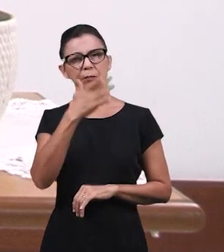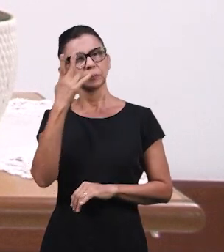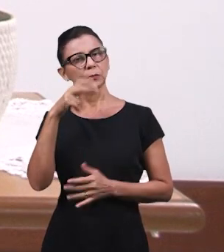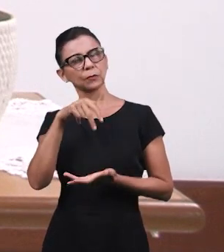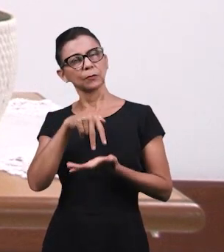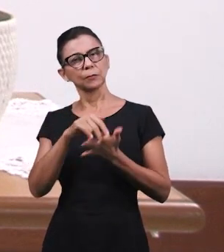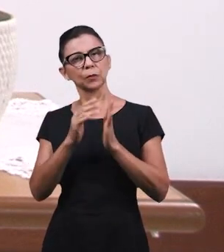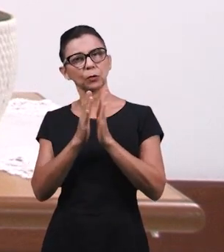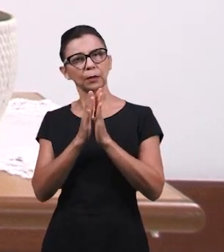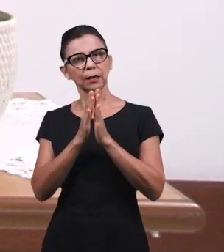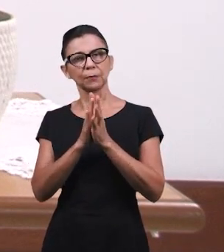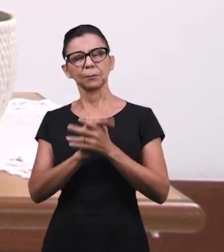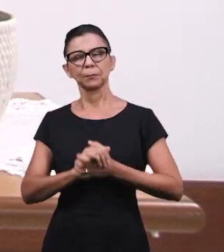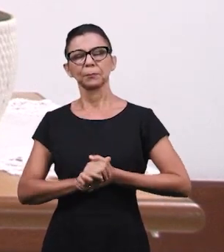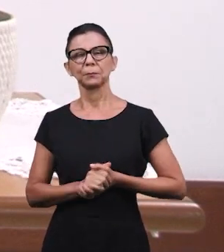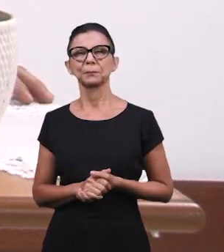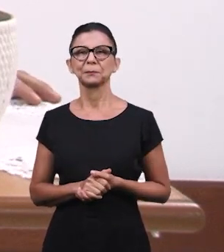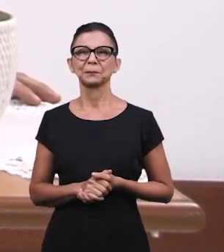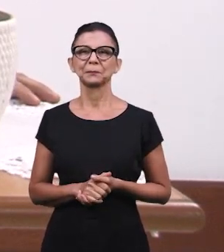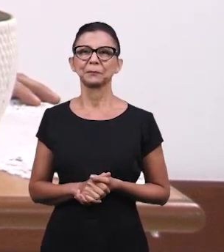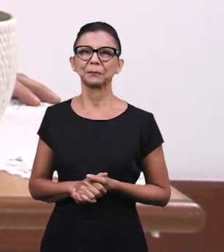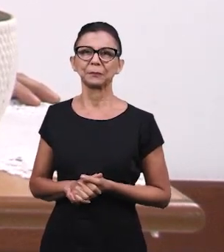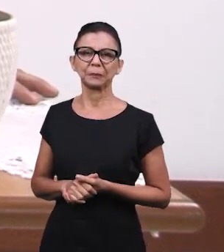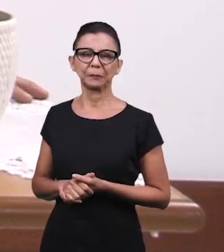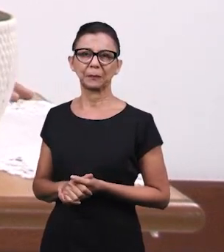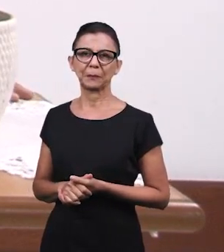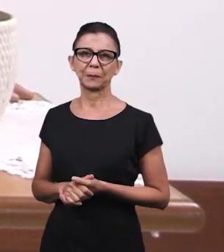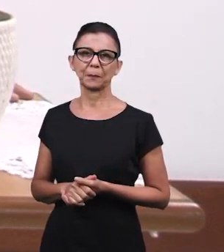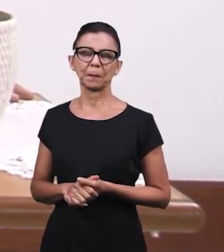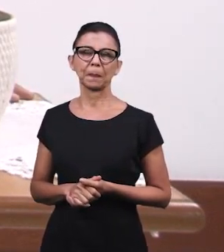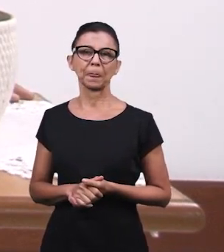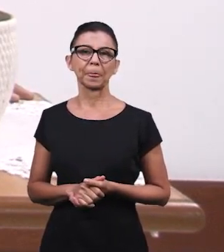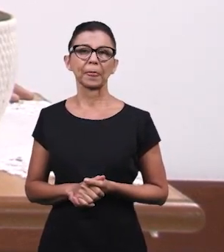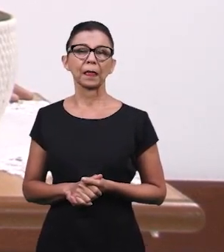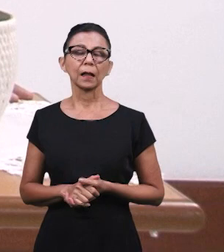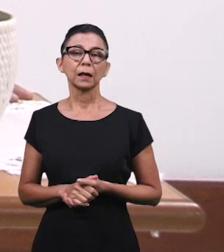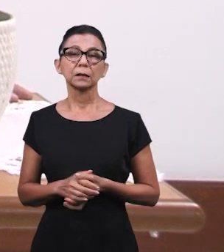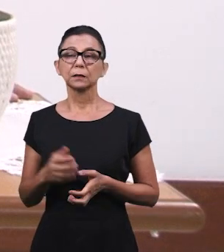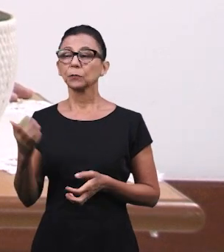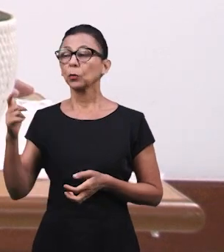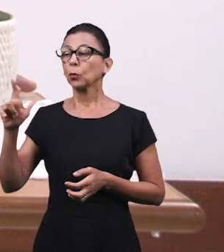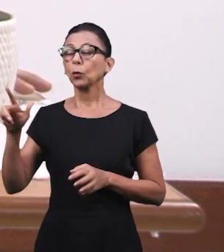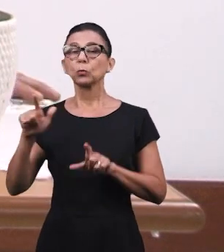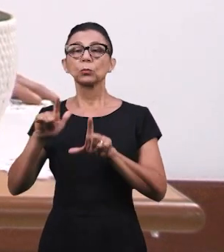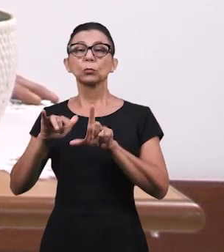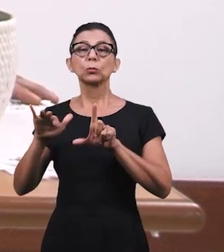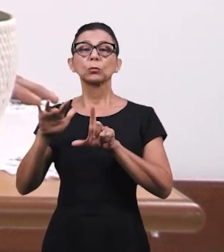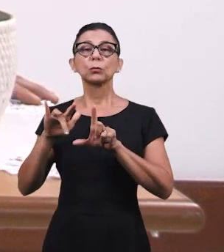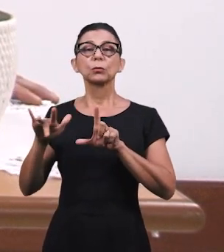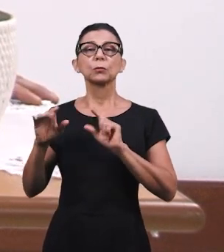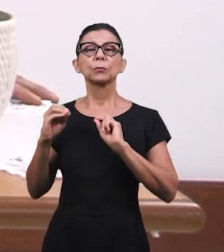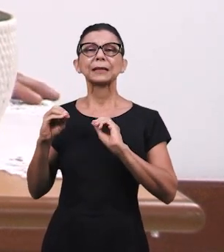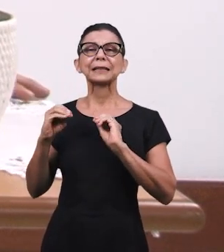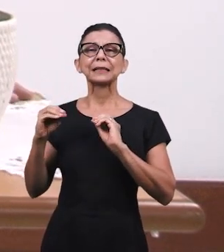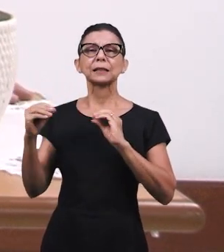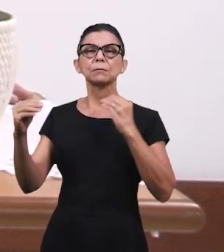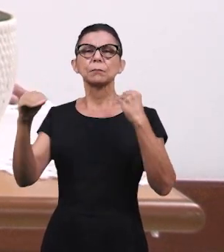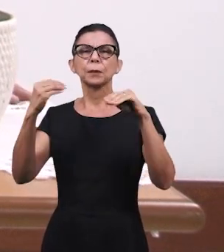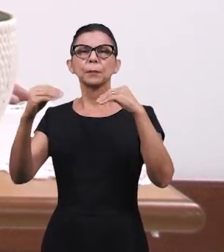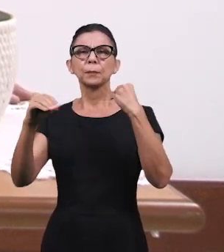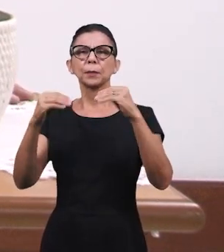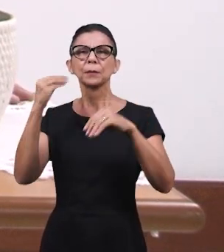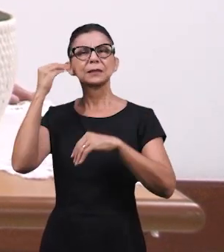чтобы оказать вам духовную помощь. В этот момент появился второй код, QR-код на наших